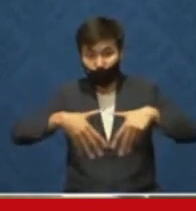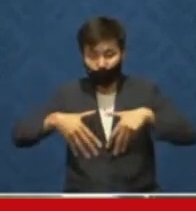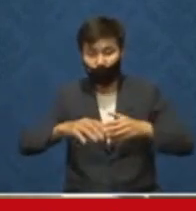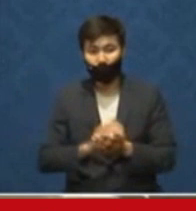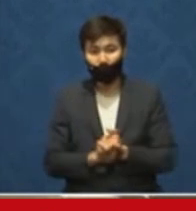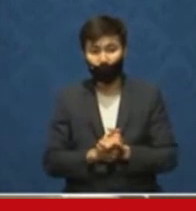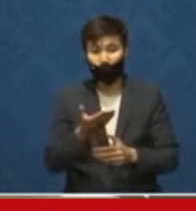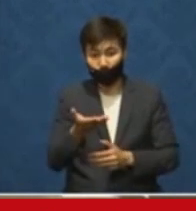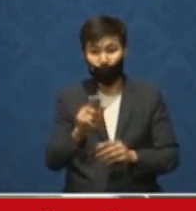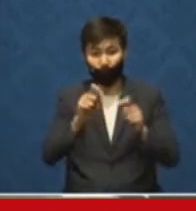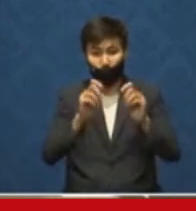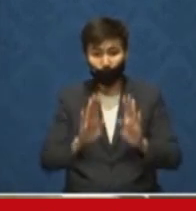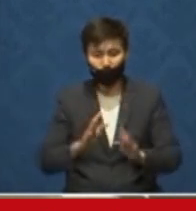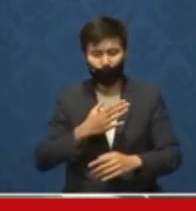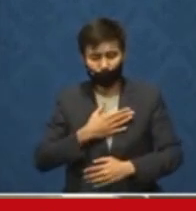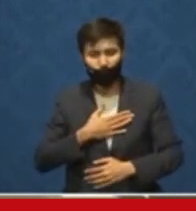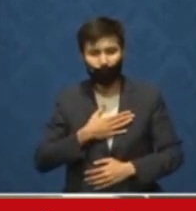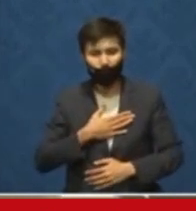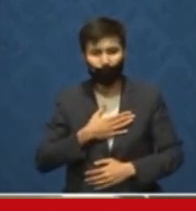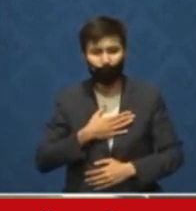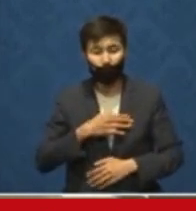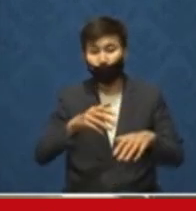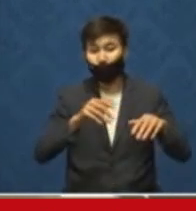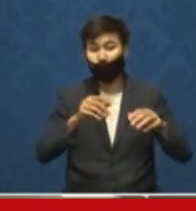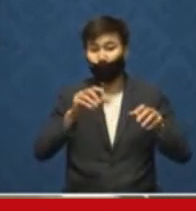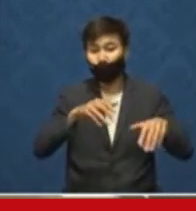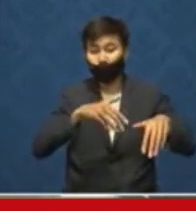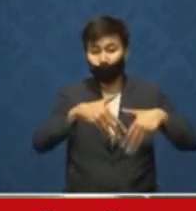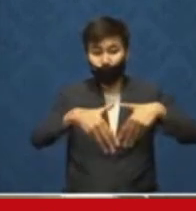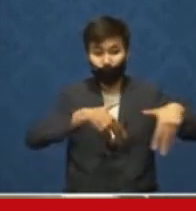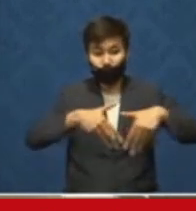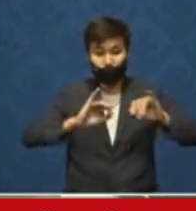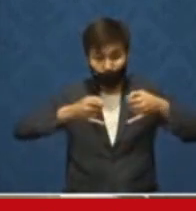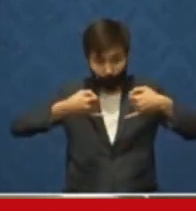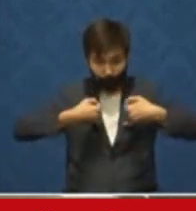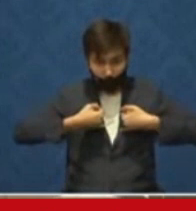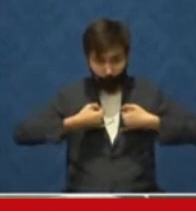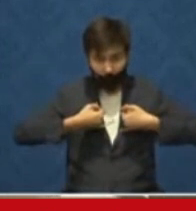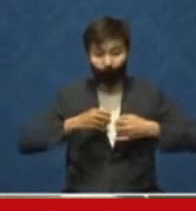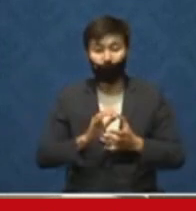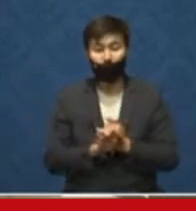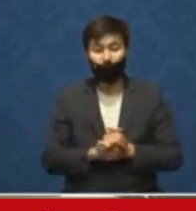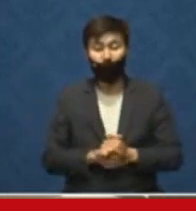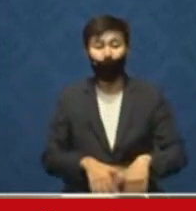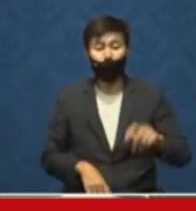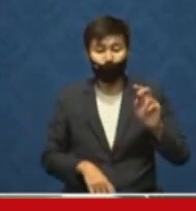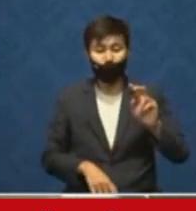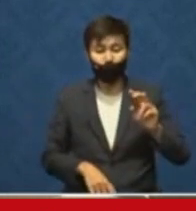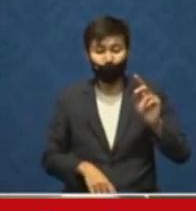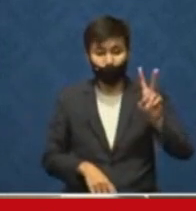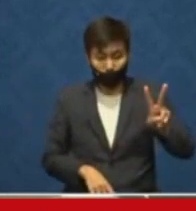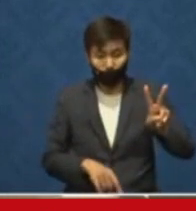คุณเสียงให้ลงไฟฟ้าชุมชนผมไม่ว่าเพราะคุณออกแบบไว้เสนอนโยบายนี้ต้องตาต้องใจผมเลยคือ